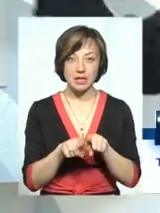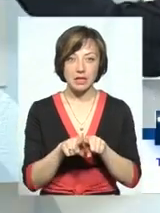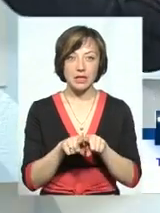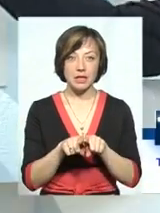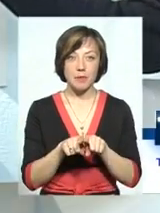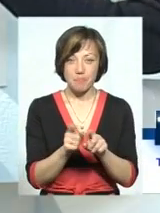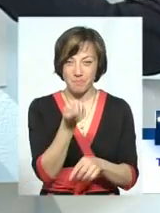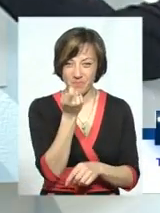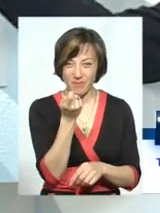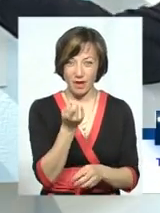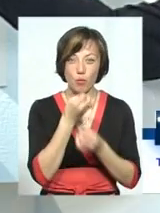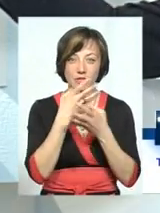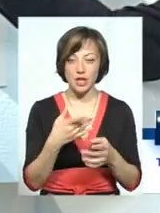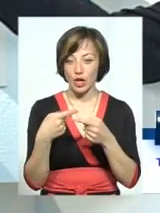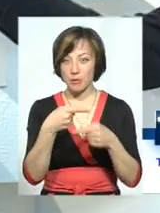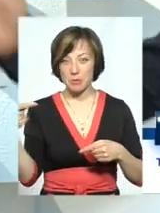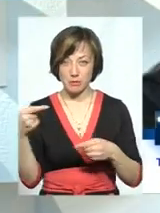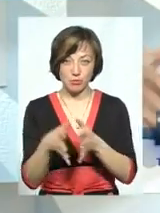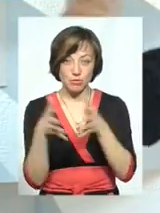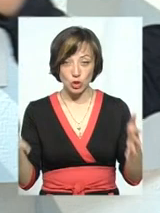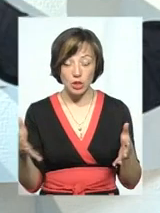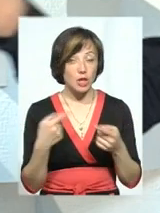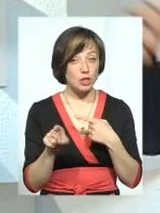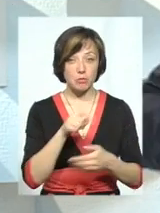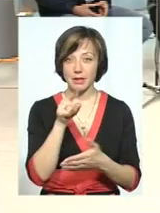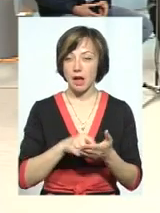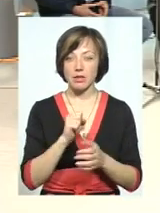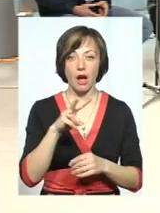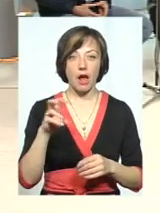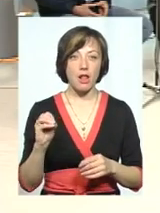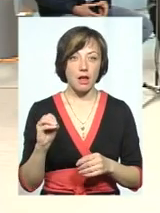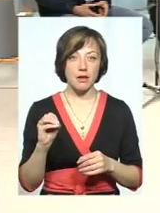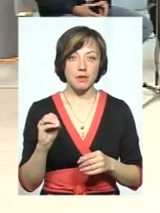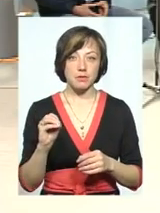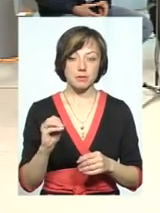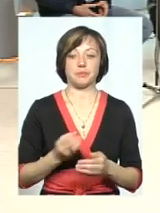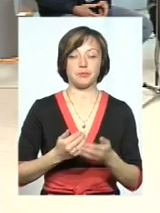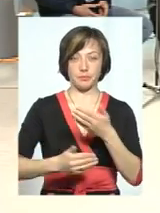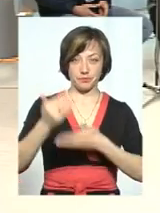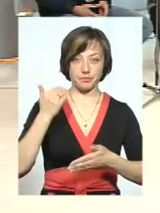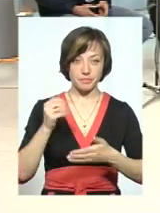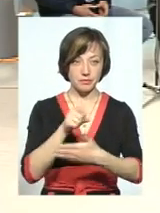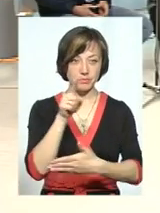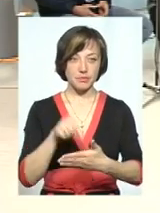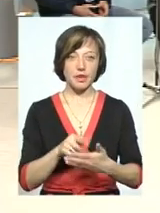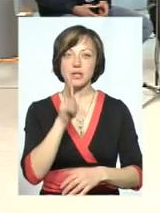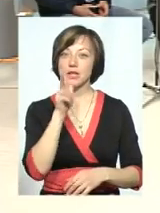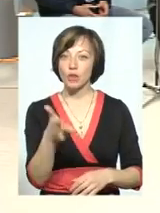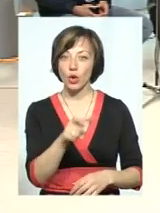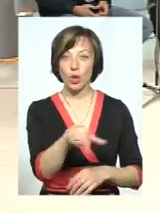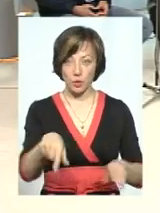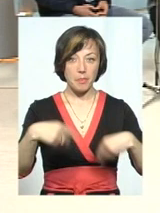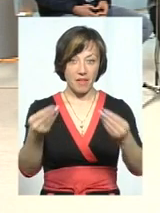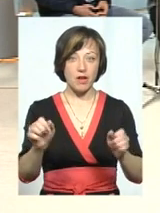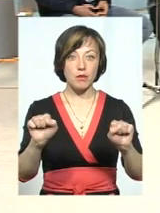позитиву, а скільки негативу, це інше питання. Але знову ж, перепригну на попереднє запитання, 3 роки людям